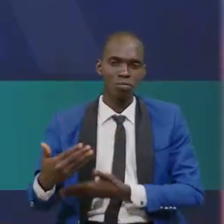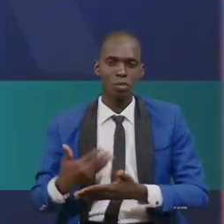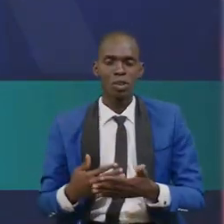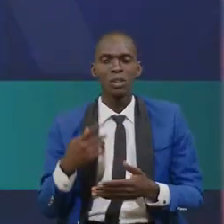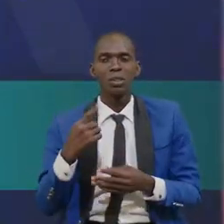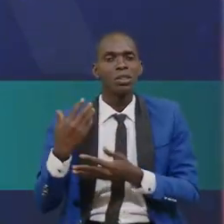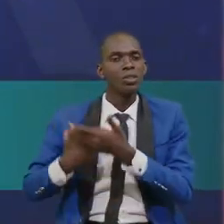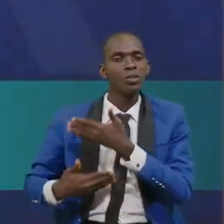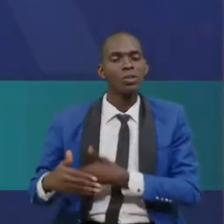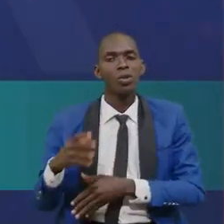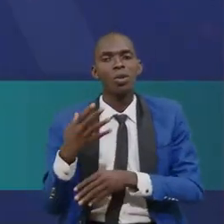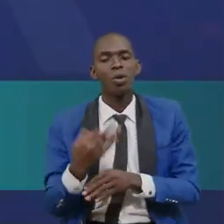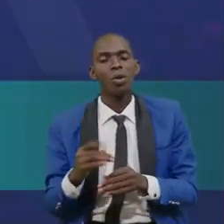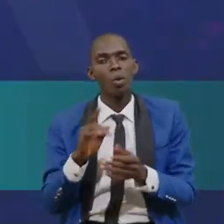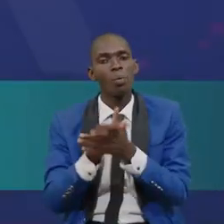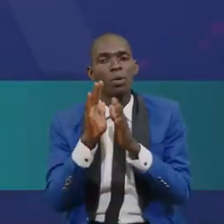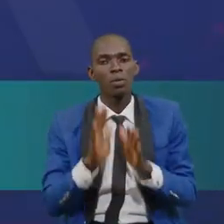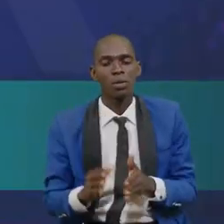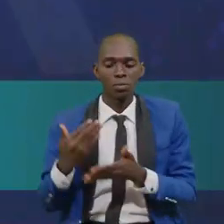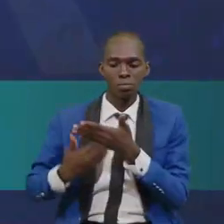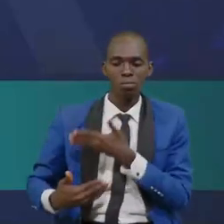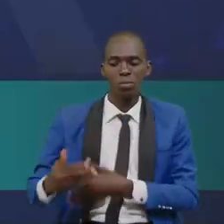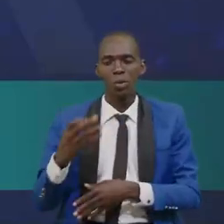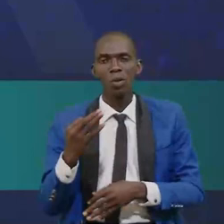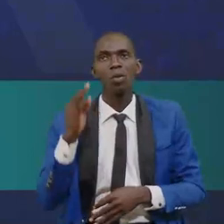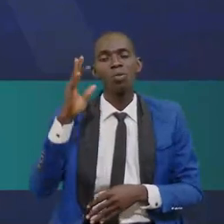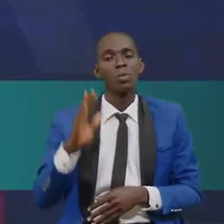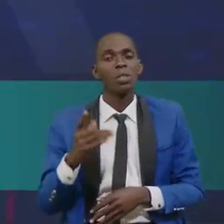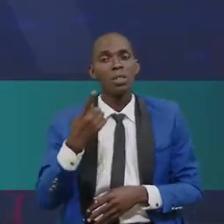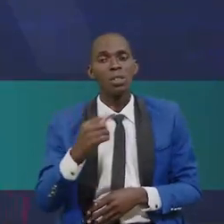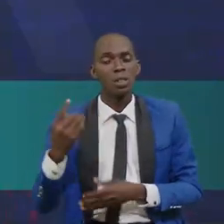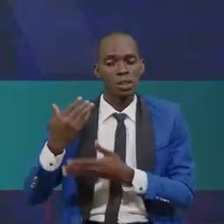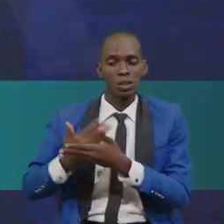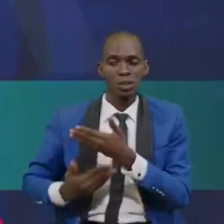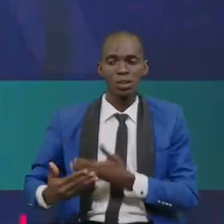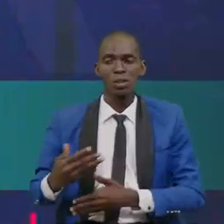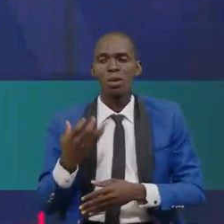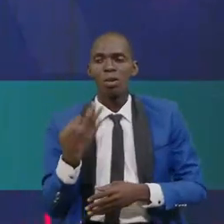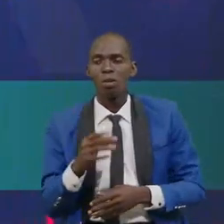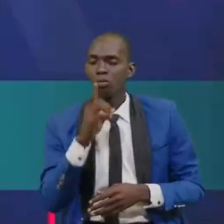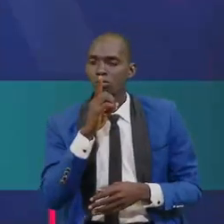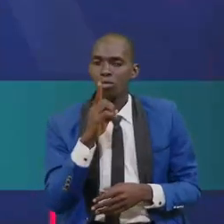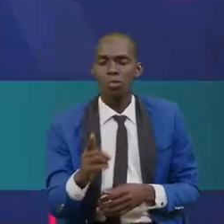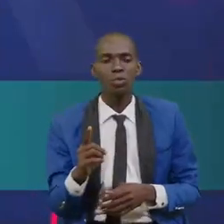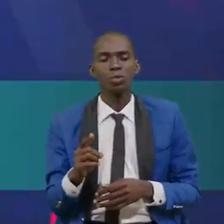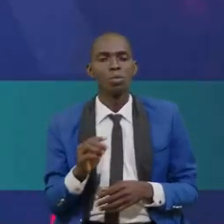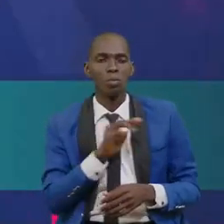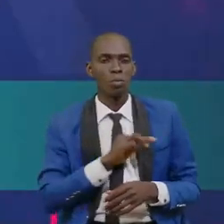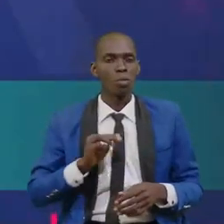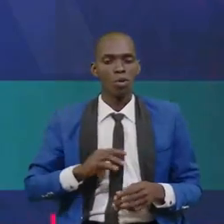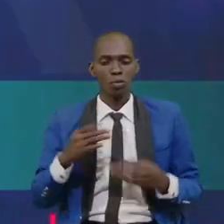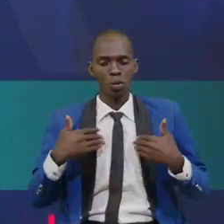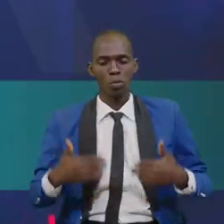Une génération de croyants, une génération de ministres, une génération de vrais membres du corps de